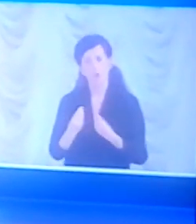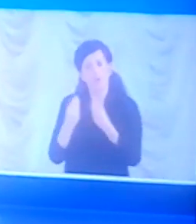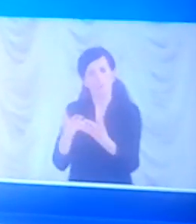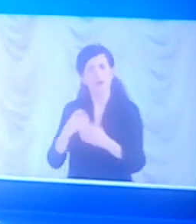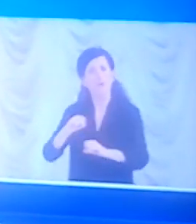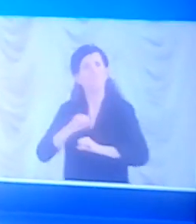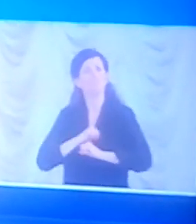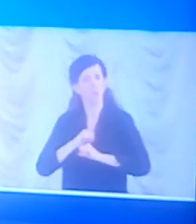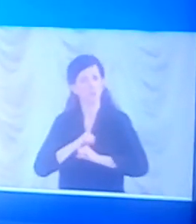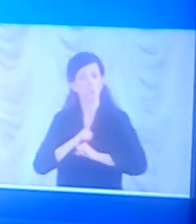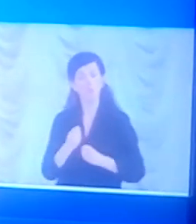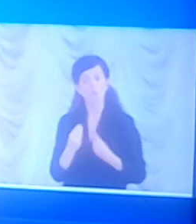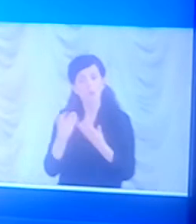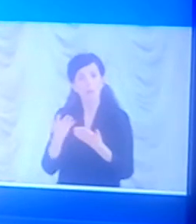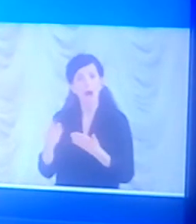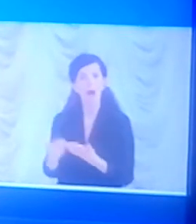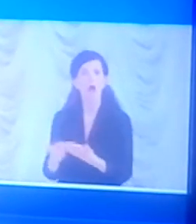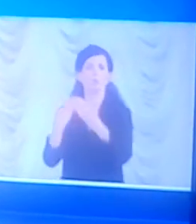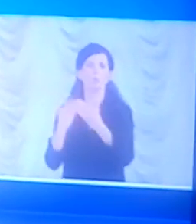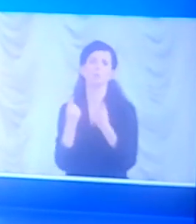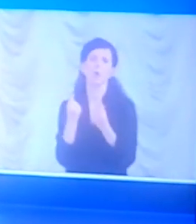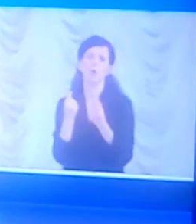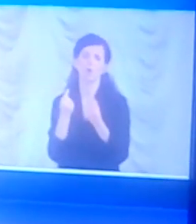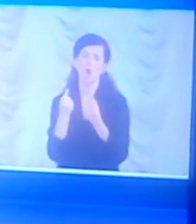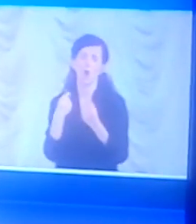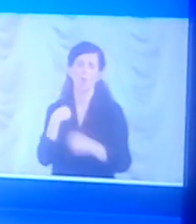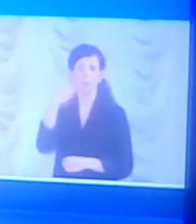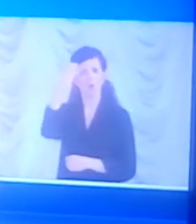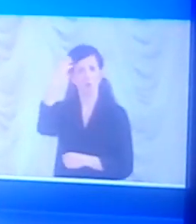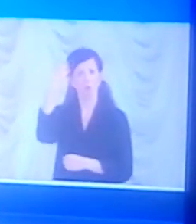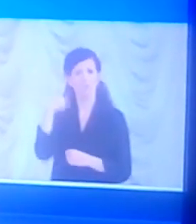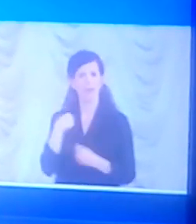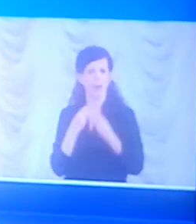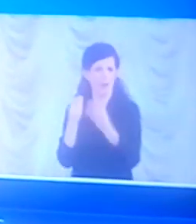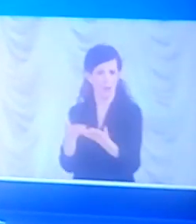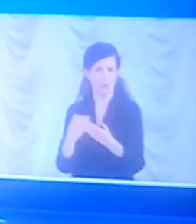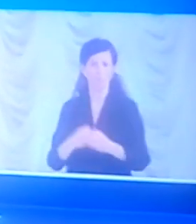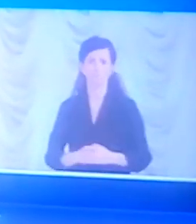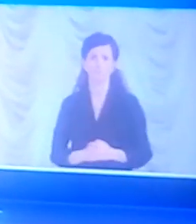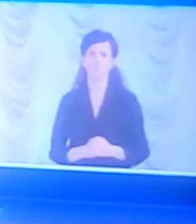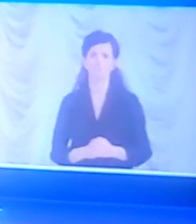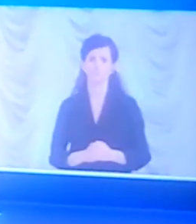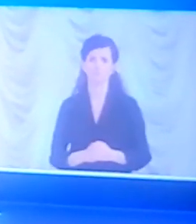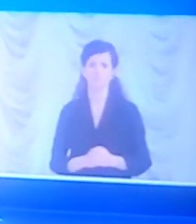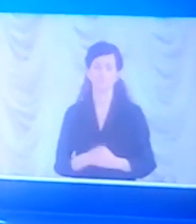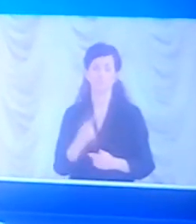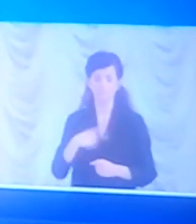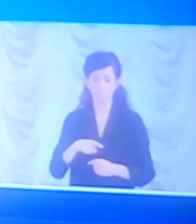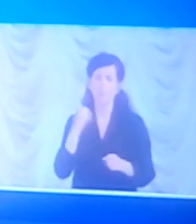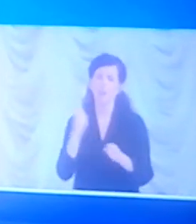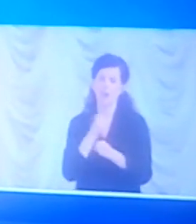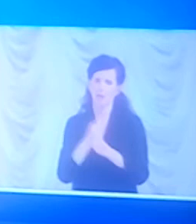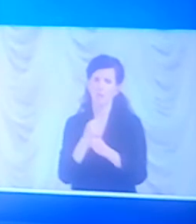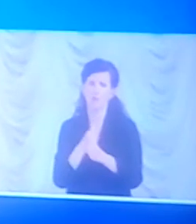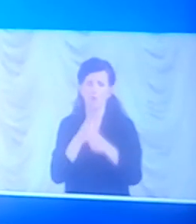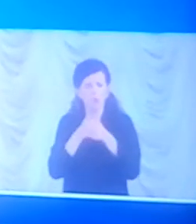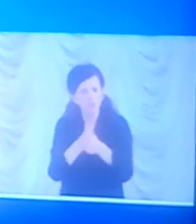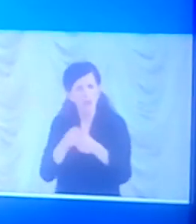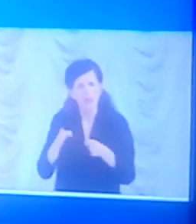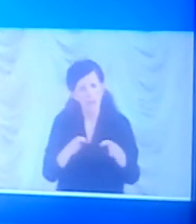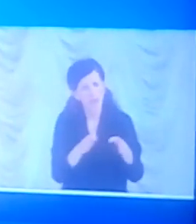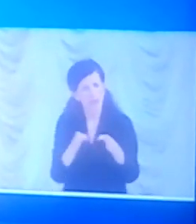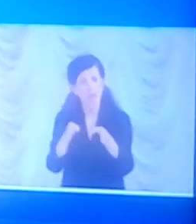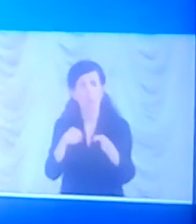di sostegno economico da parte del governo. Dobbiamo lavorare in questa direzione, c'è tanto da fare.